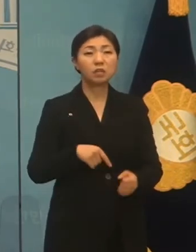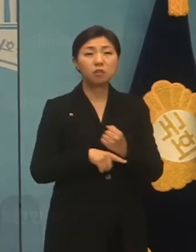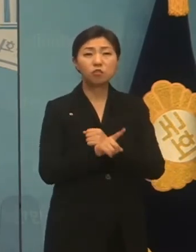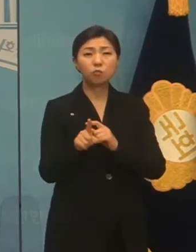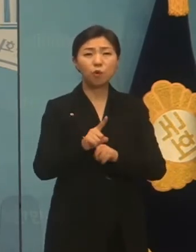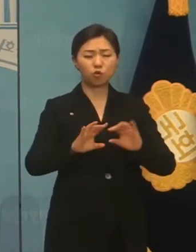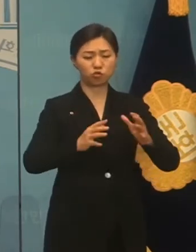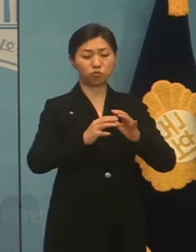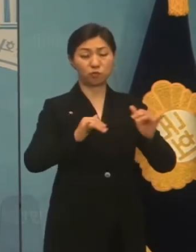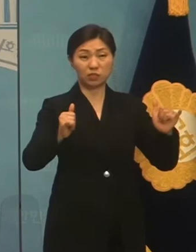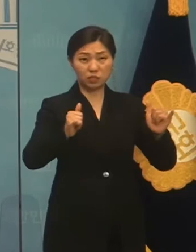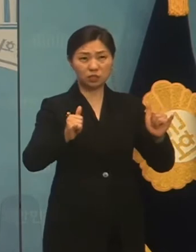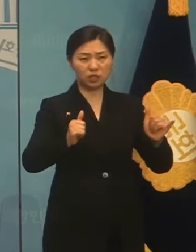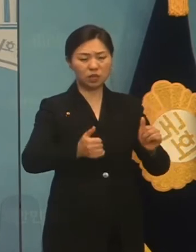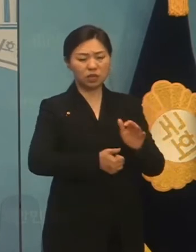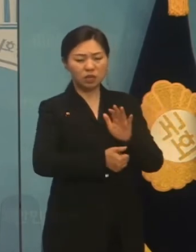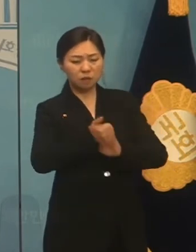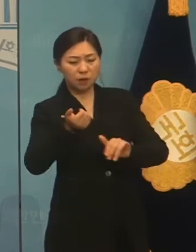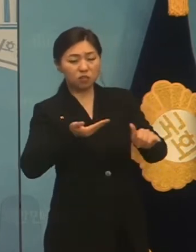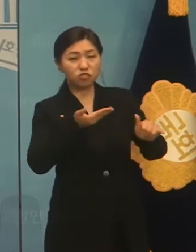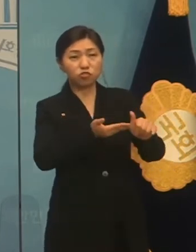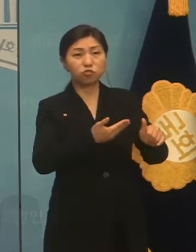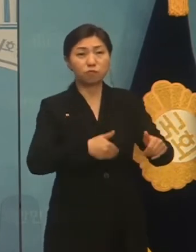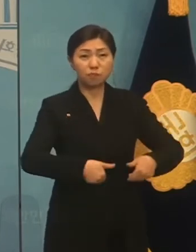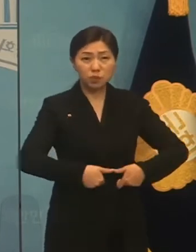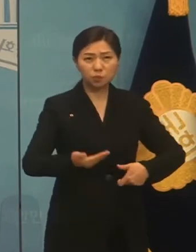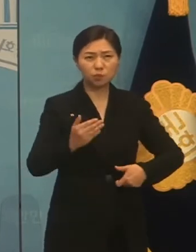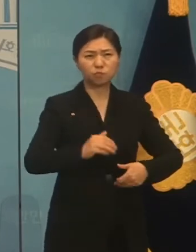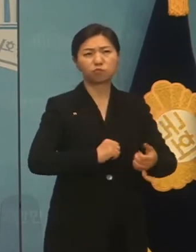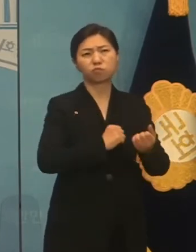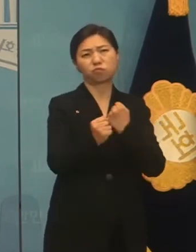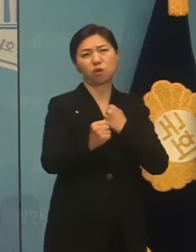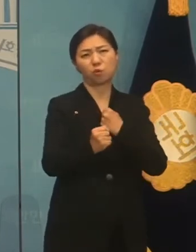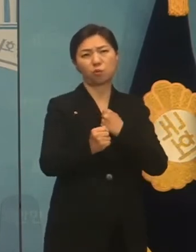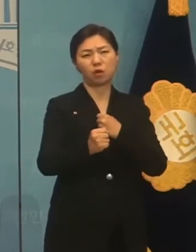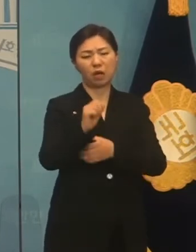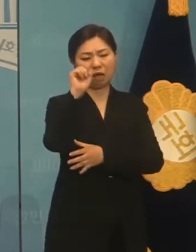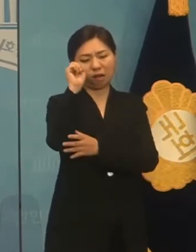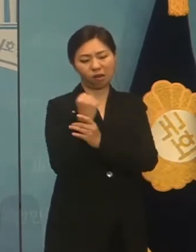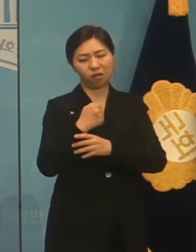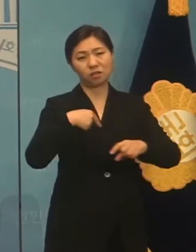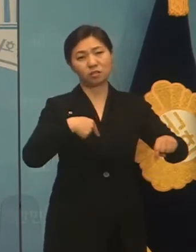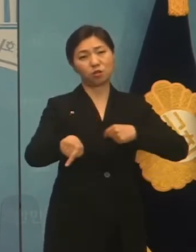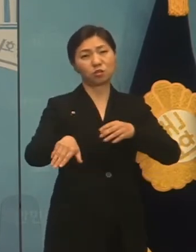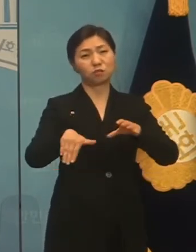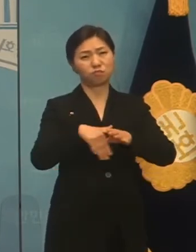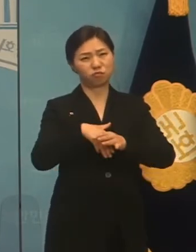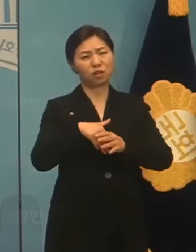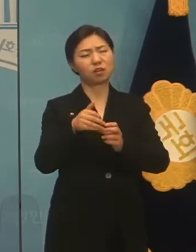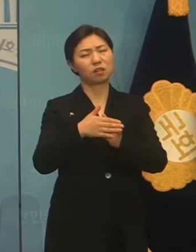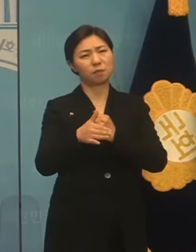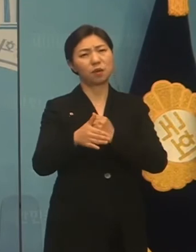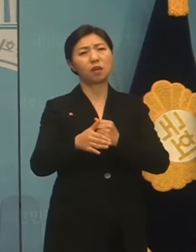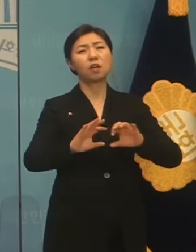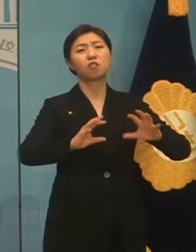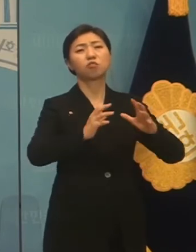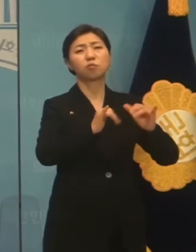세상을 들여야 하는 정치가 낡은 정치 문화 속에서 국민의 삶을 힘들게